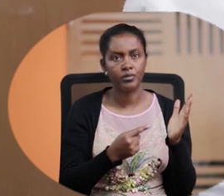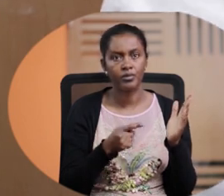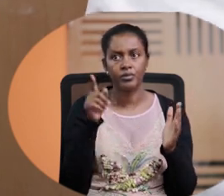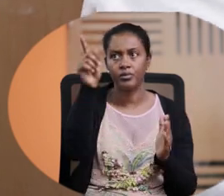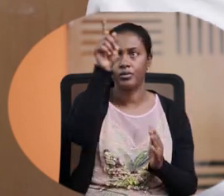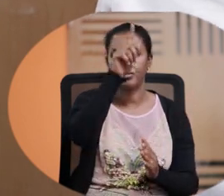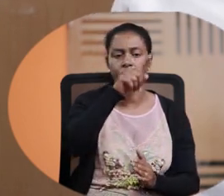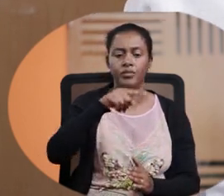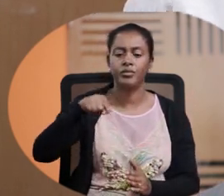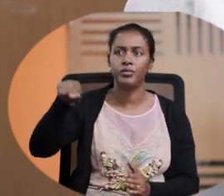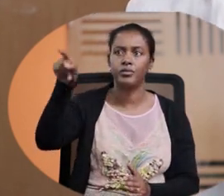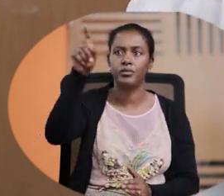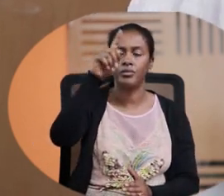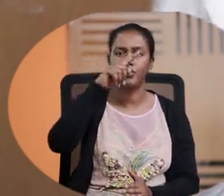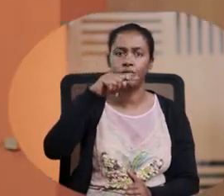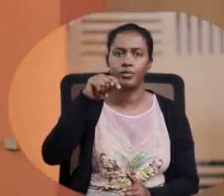gengo